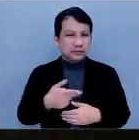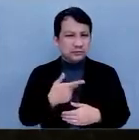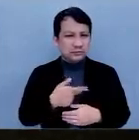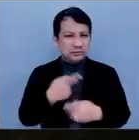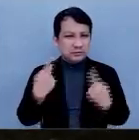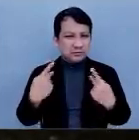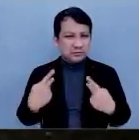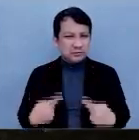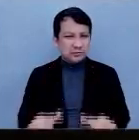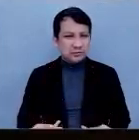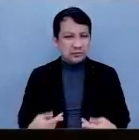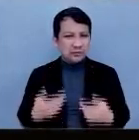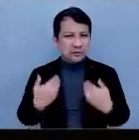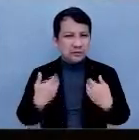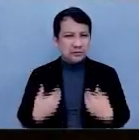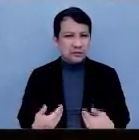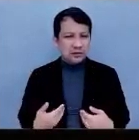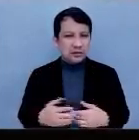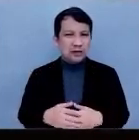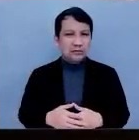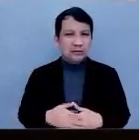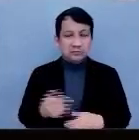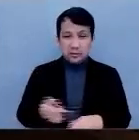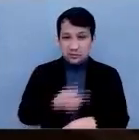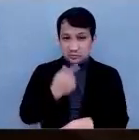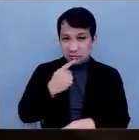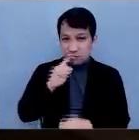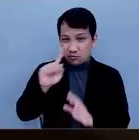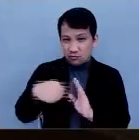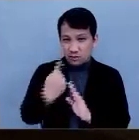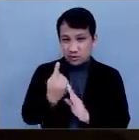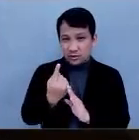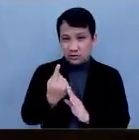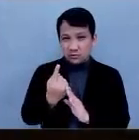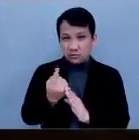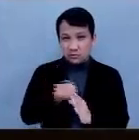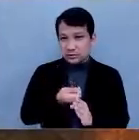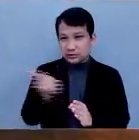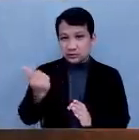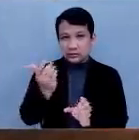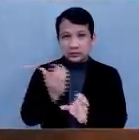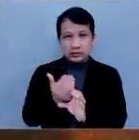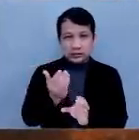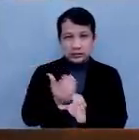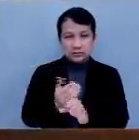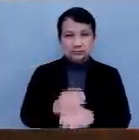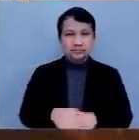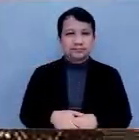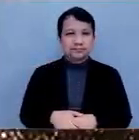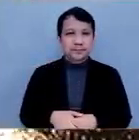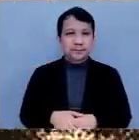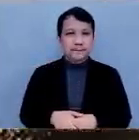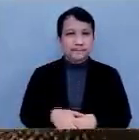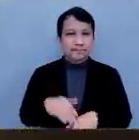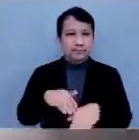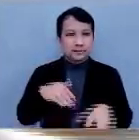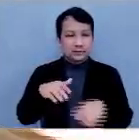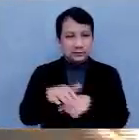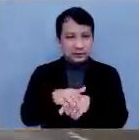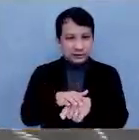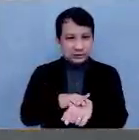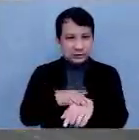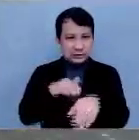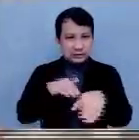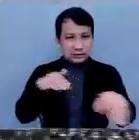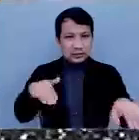niya ang pananakit ng katawan. Tumagal din ng higit isang oras bago na ialis ang gumanggang sasakyan. Nagdulot ito ng pagbagal sa daloy ng